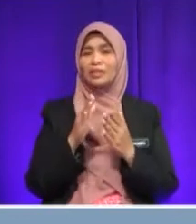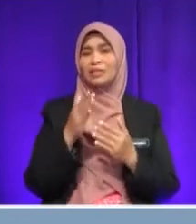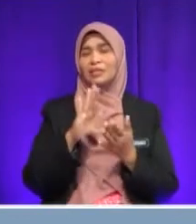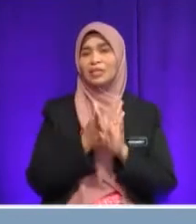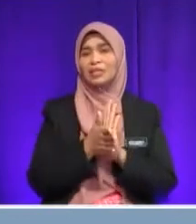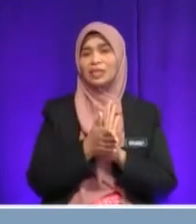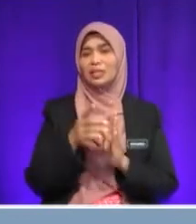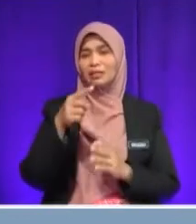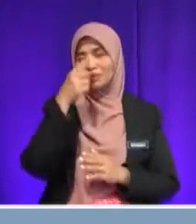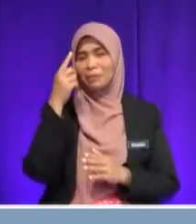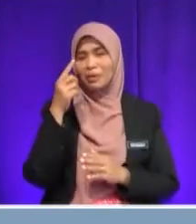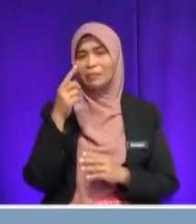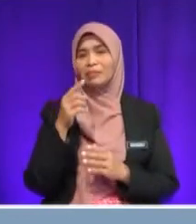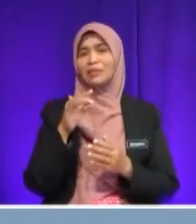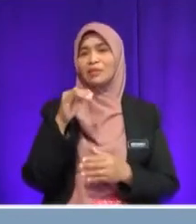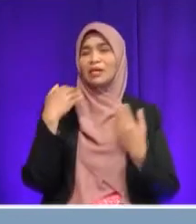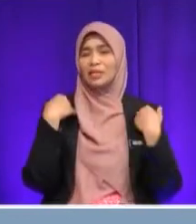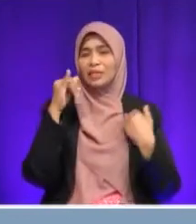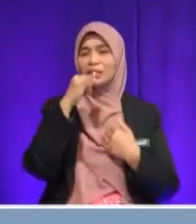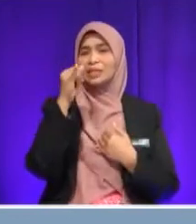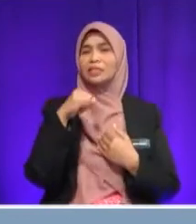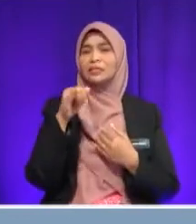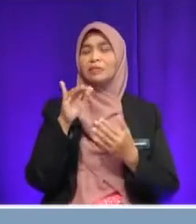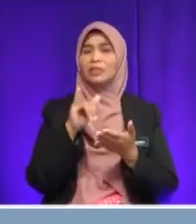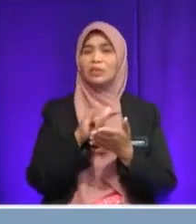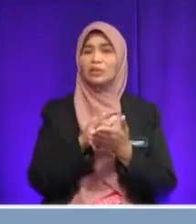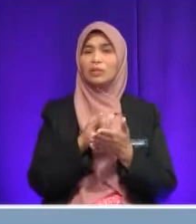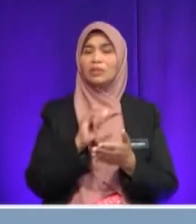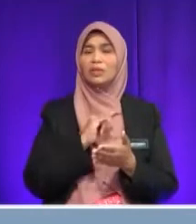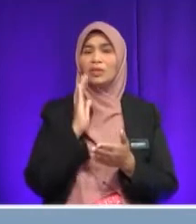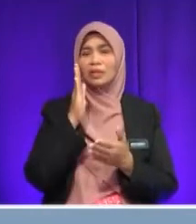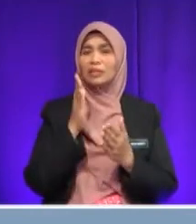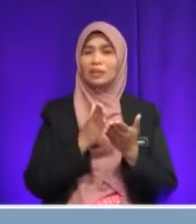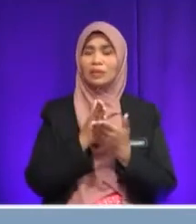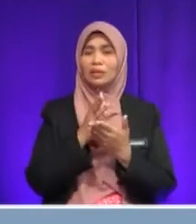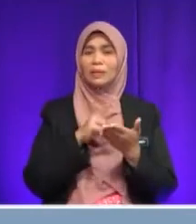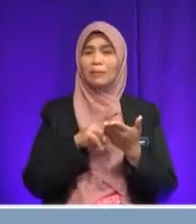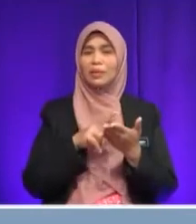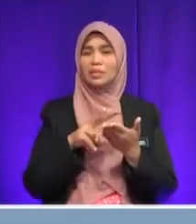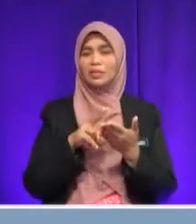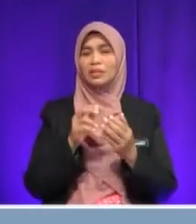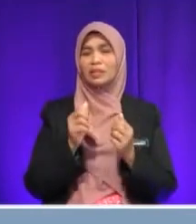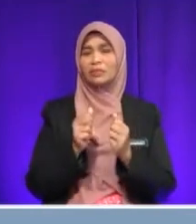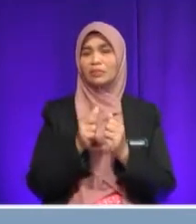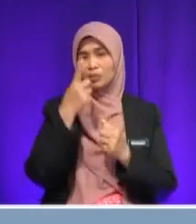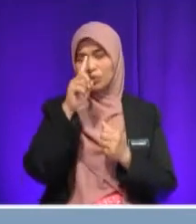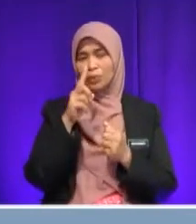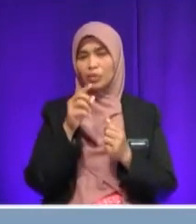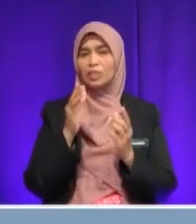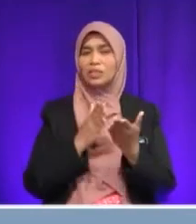sesuai terus memberikan bacaan pakai kalimah selepasnya fyi berhenti pastikan